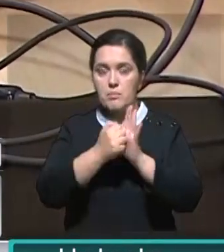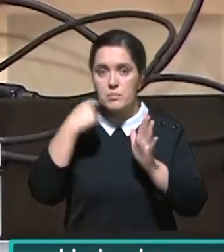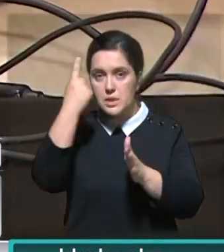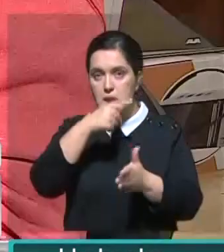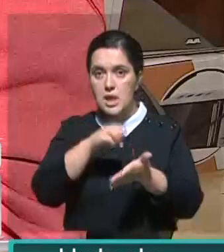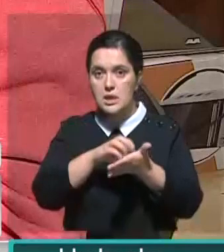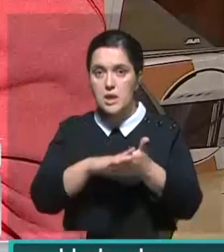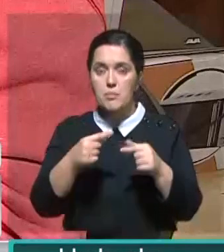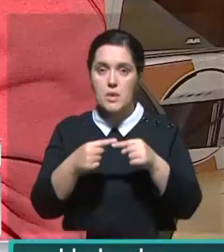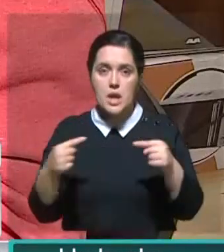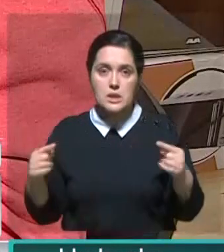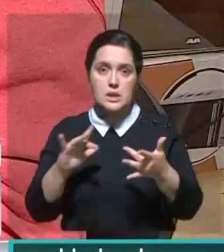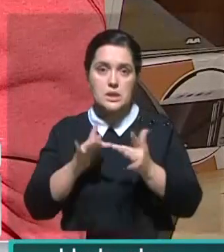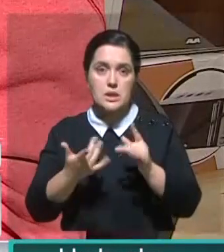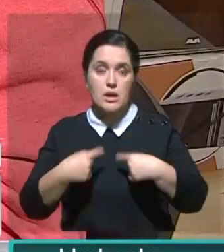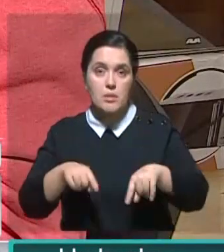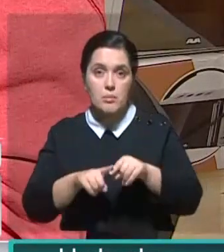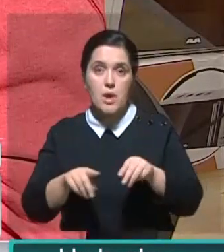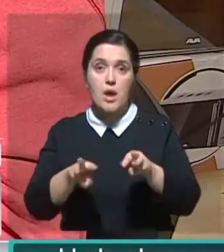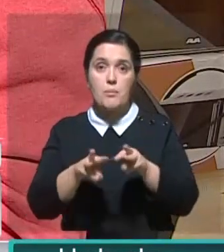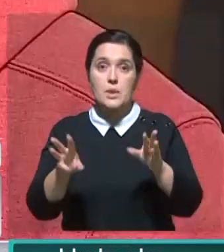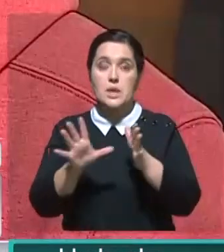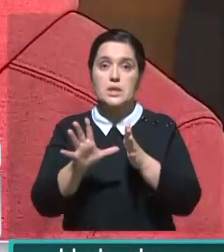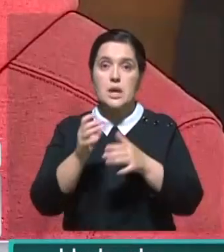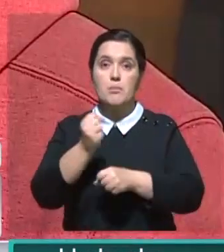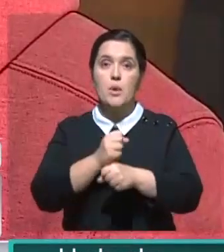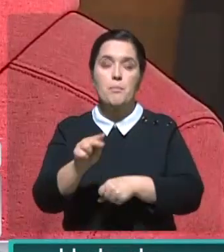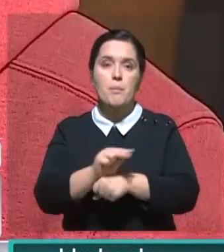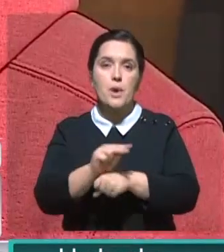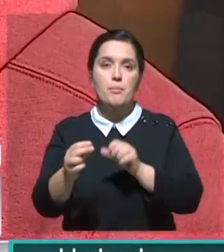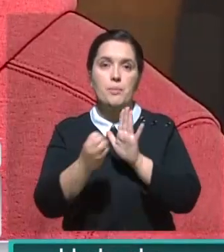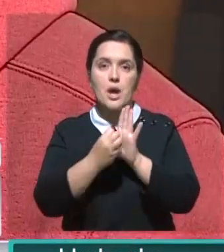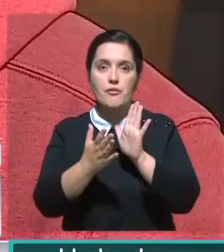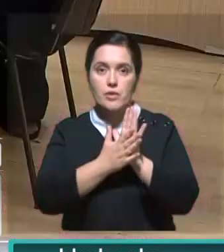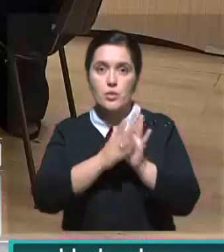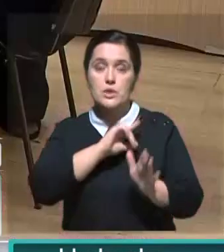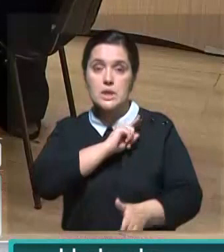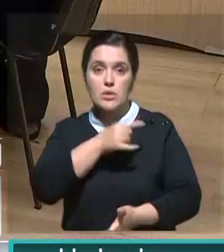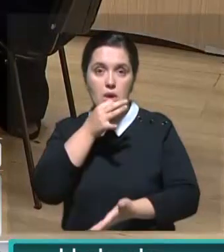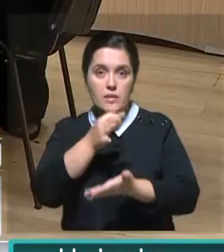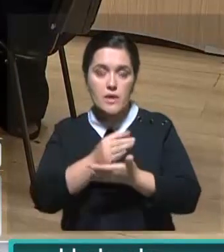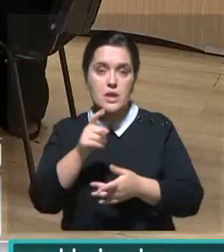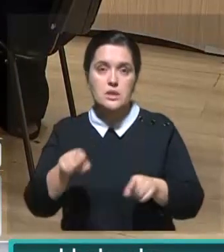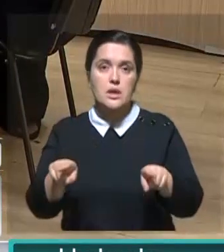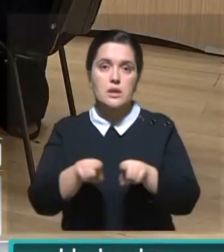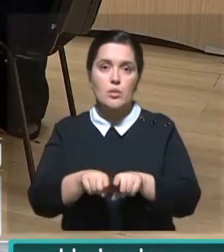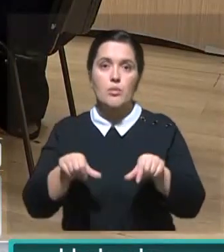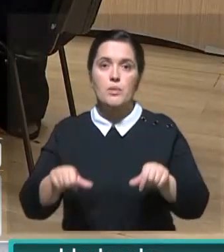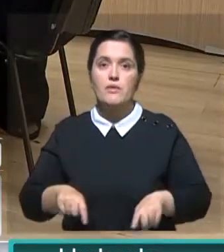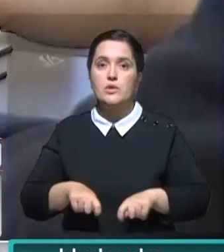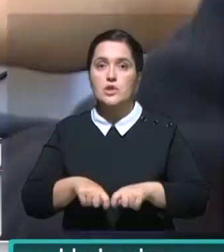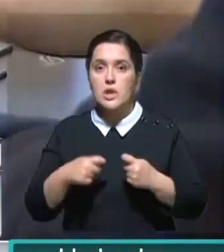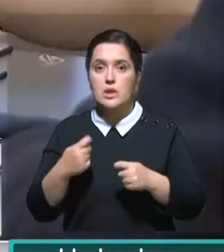персональных данных различными интернет-ресурсами. К слову, Минцифра разработала поправки по усилению ответственности за